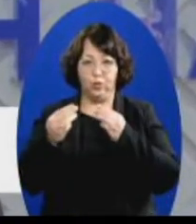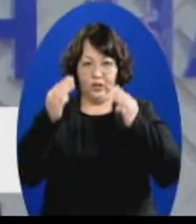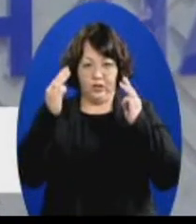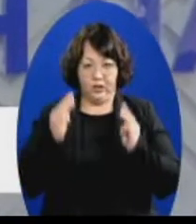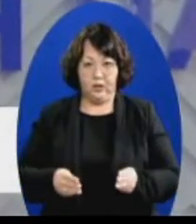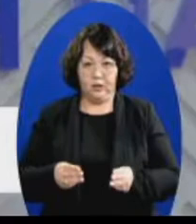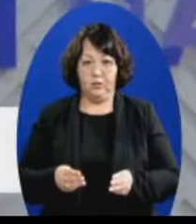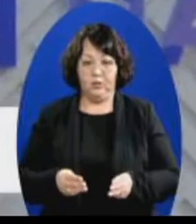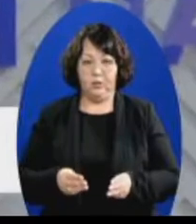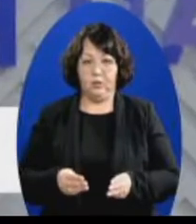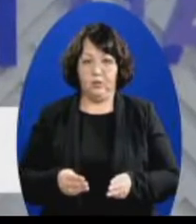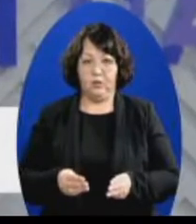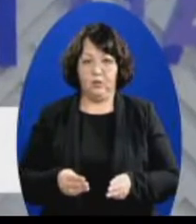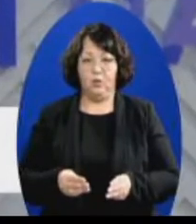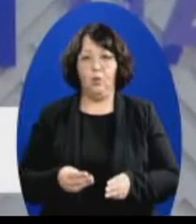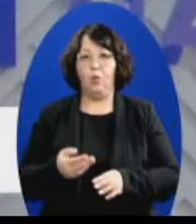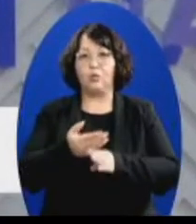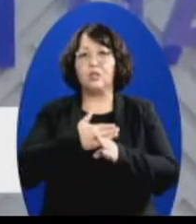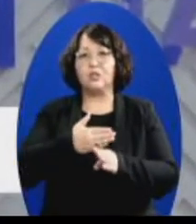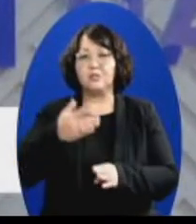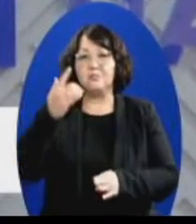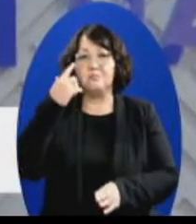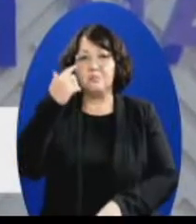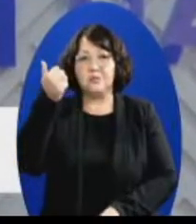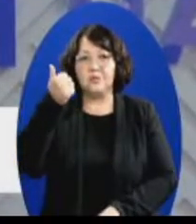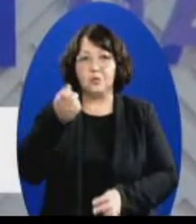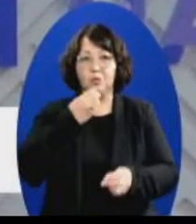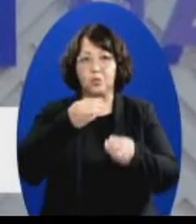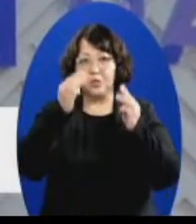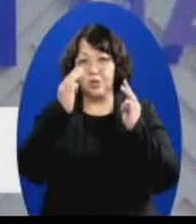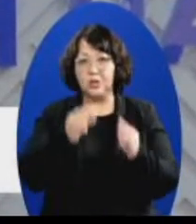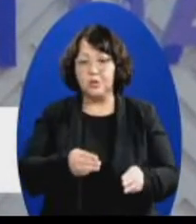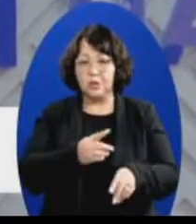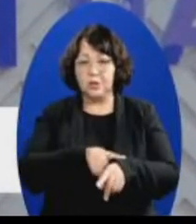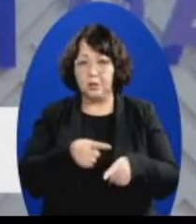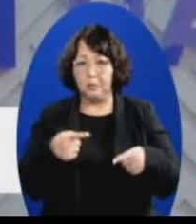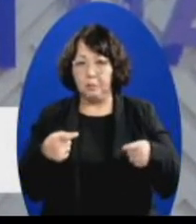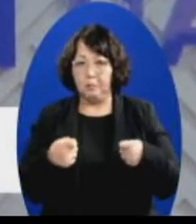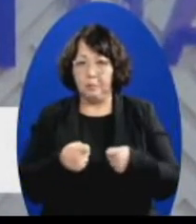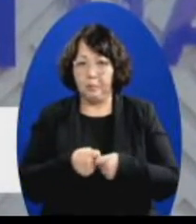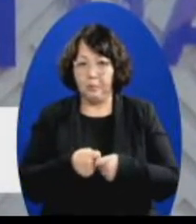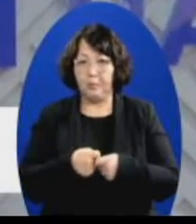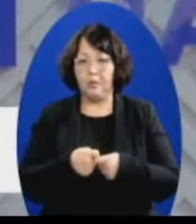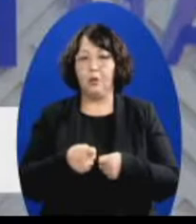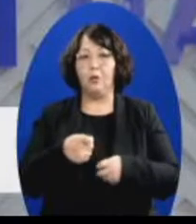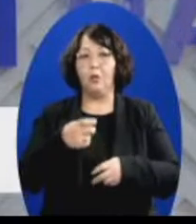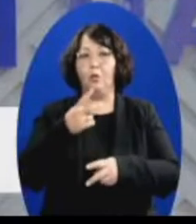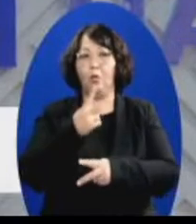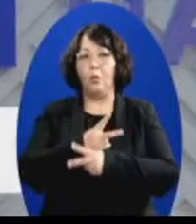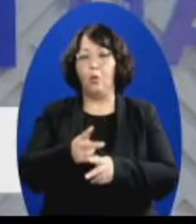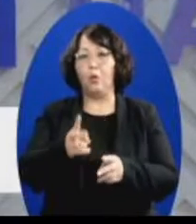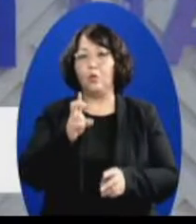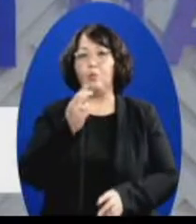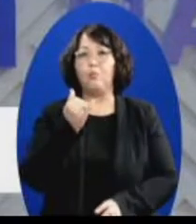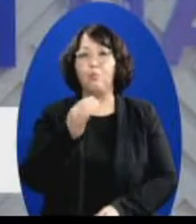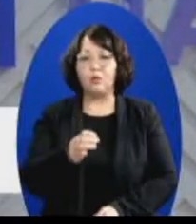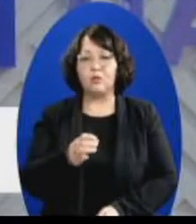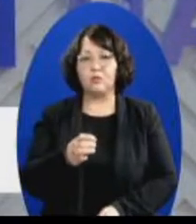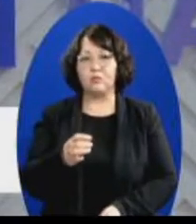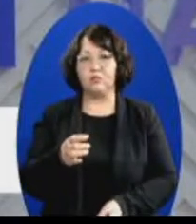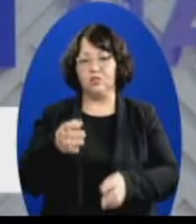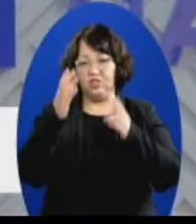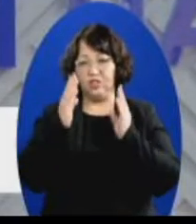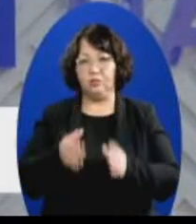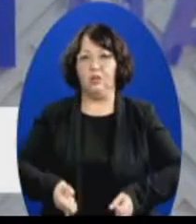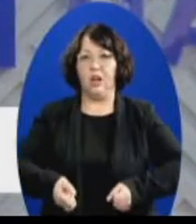шийдвэр гарах шүүхийн шийдвэрийг урьдчилан мэдж шүүхийн шийдвэртээ зэрэгцүүлэн одоо хууль бус ийм одоо шийдэл